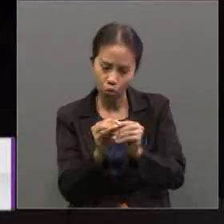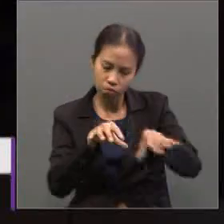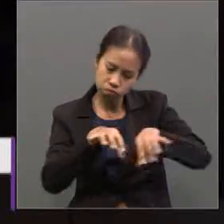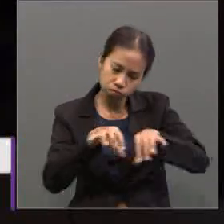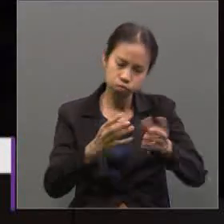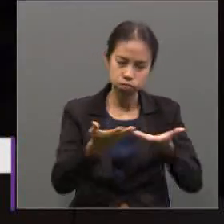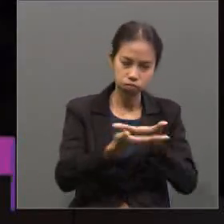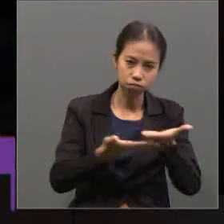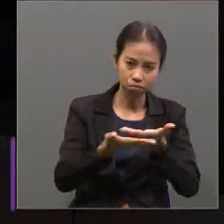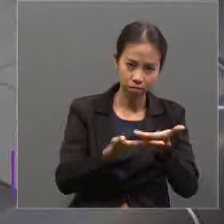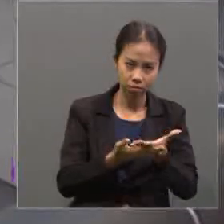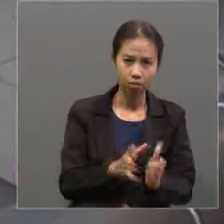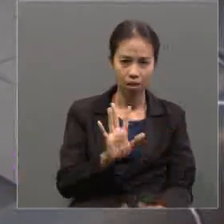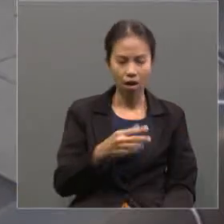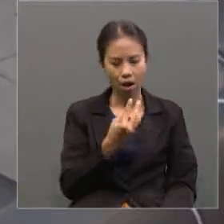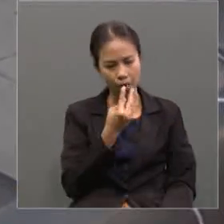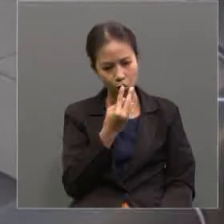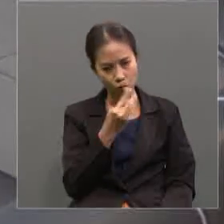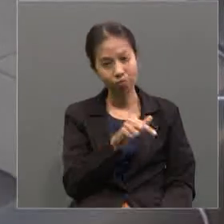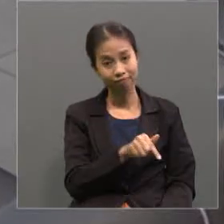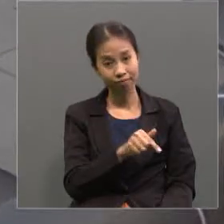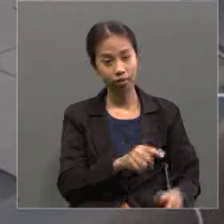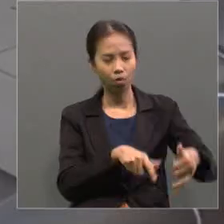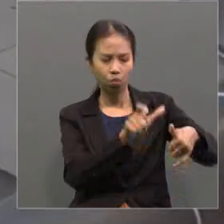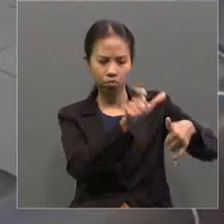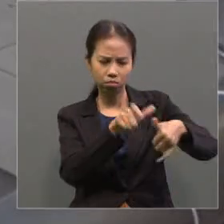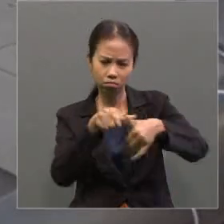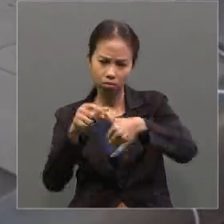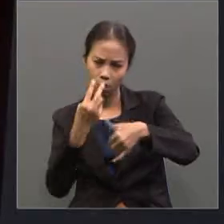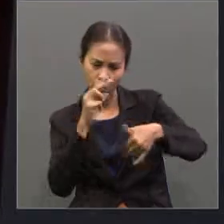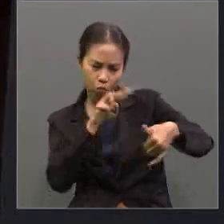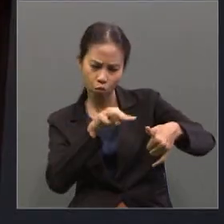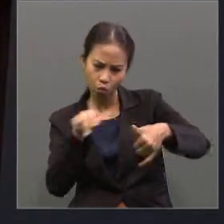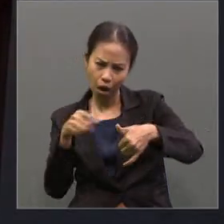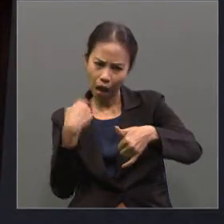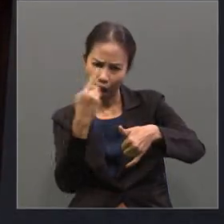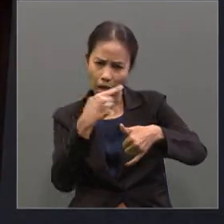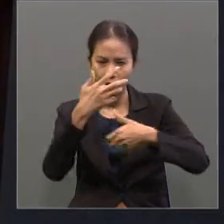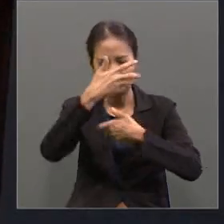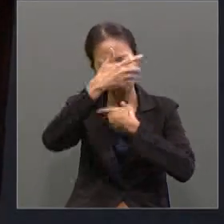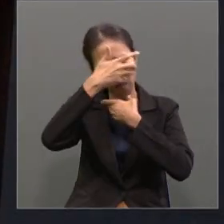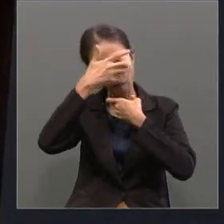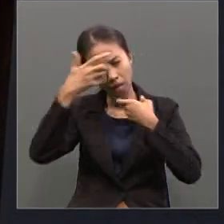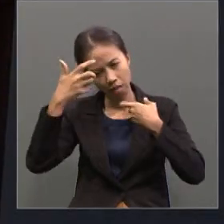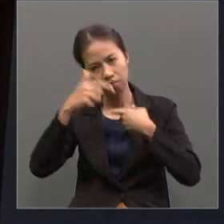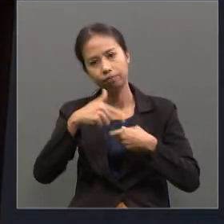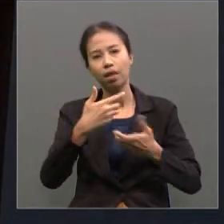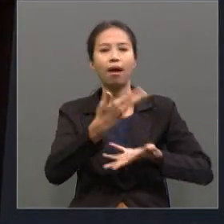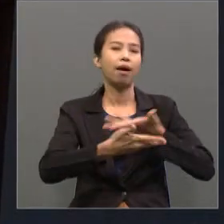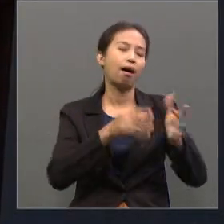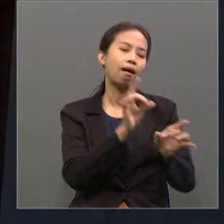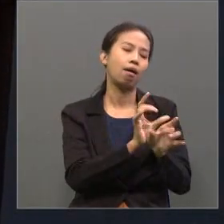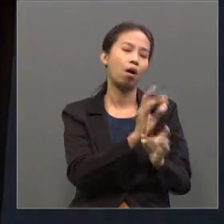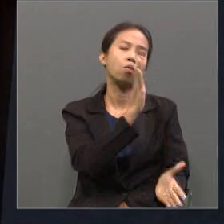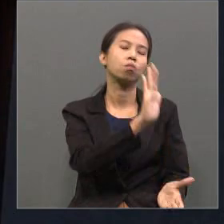เนี่ยบอกว่าให้คอยสังเกตลูกค้าคือหากมีรายไหนมีลักษณะอาการเมามากๆเนี่ยนะคะก็อาจจะหยุดให้บริการขายเครื่อง